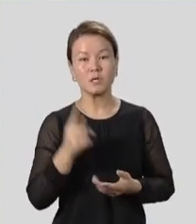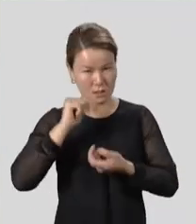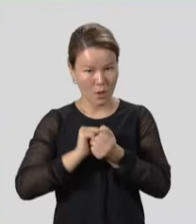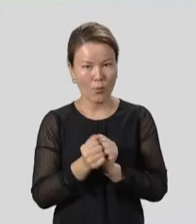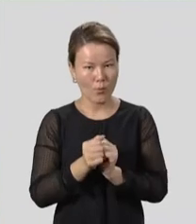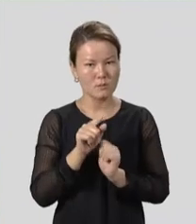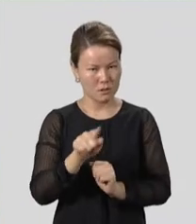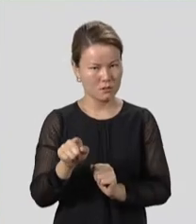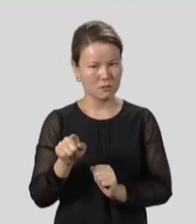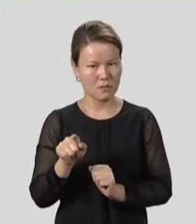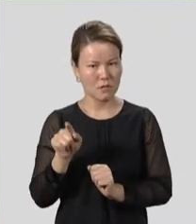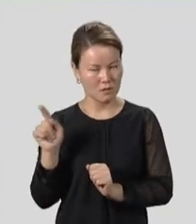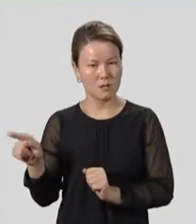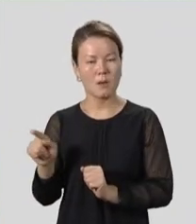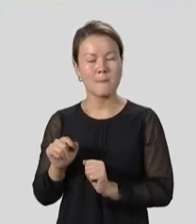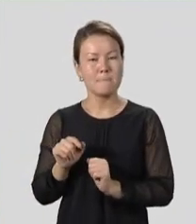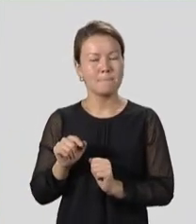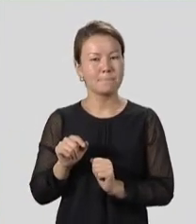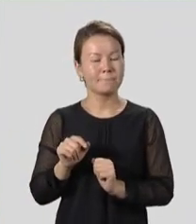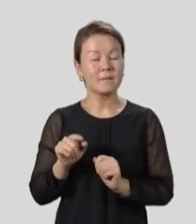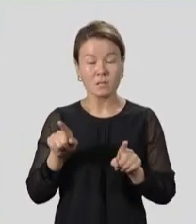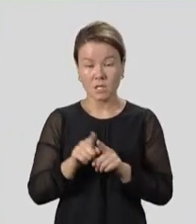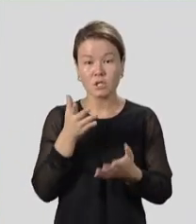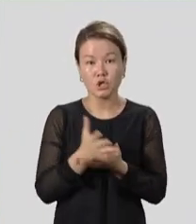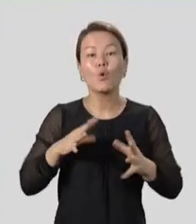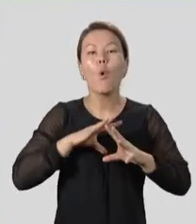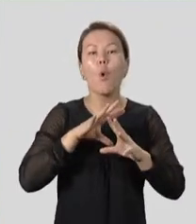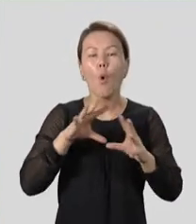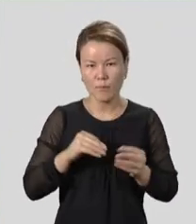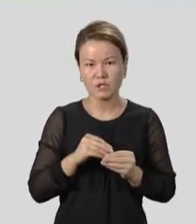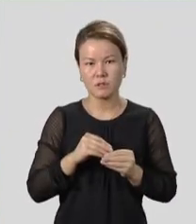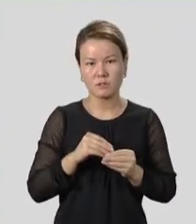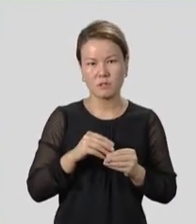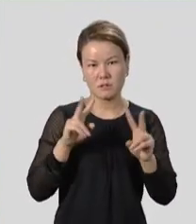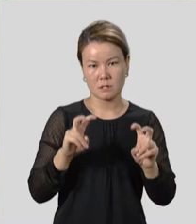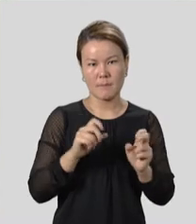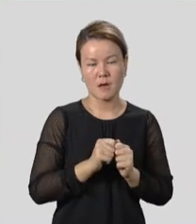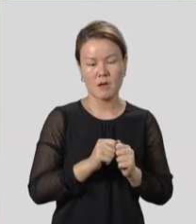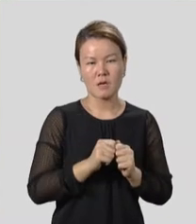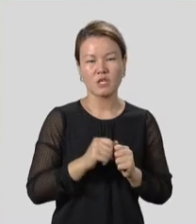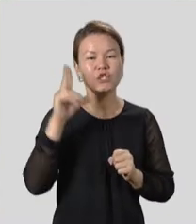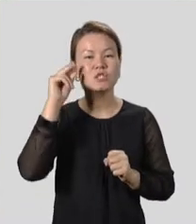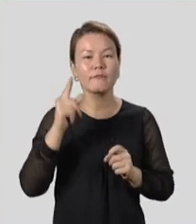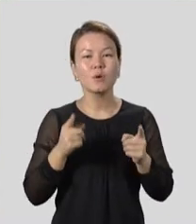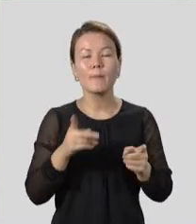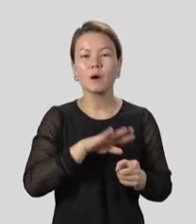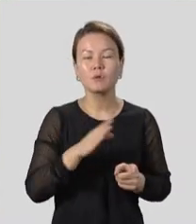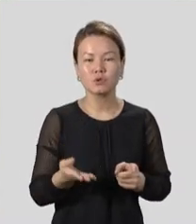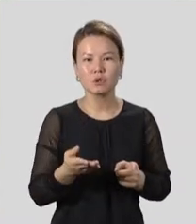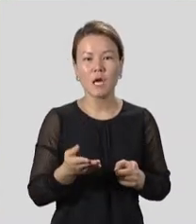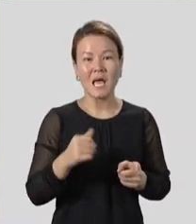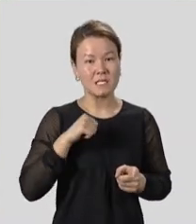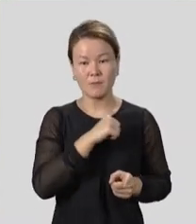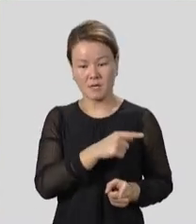Запомни их. Есть и общий термин – числовые промежутки. Сама координатная